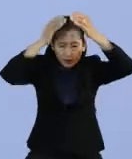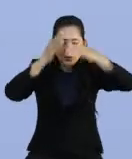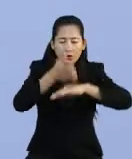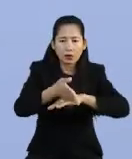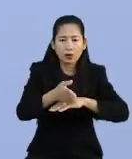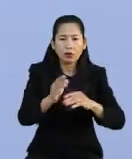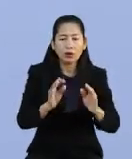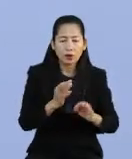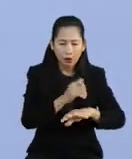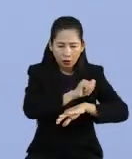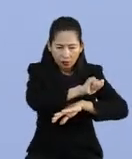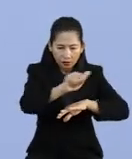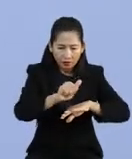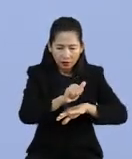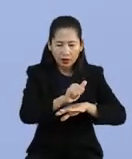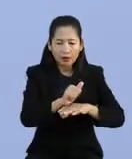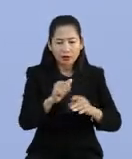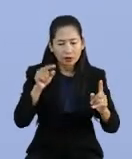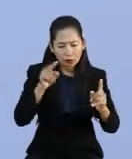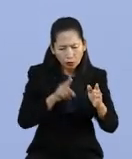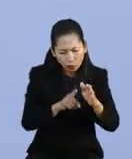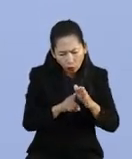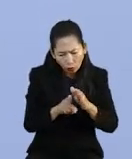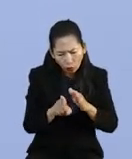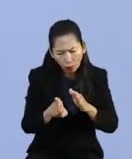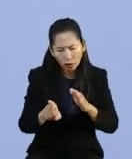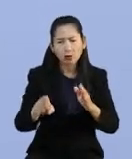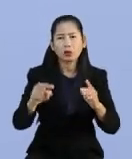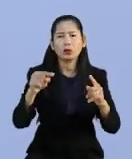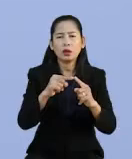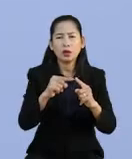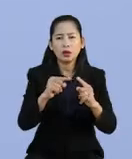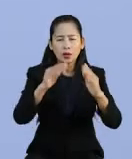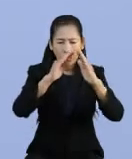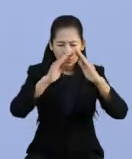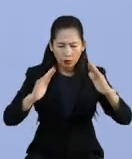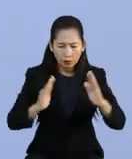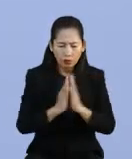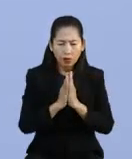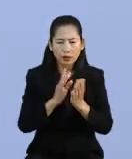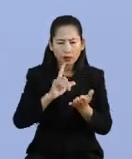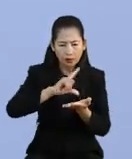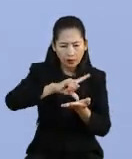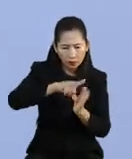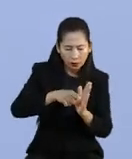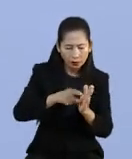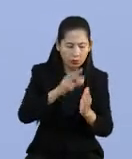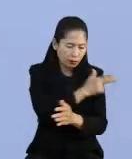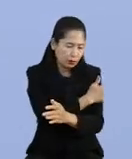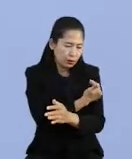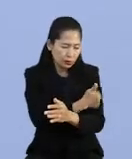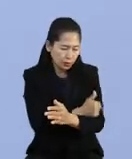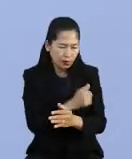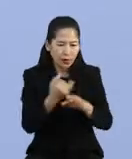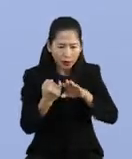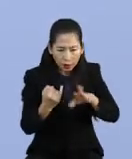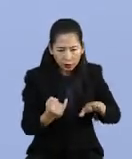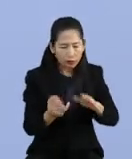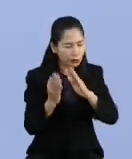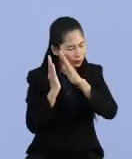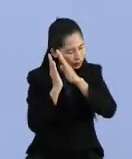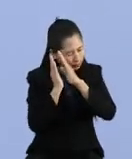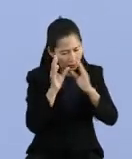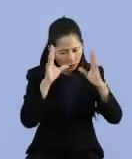cắt bị miên ai gửi tớ trắng rõ hốt đo vọt nụng mình tìm bẹt con thẹt bộ phá sẽ thật